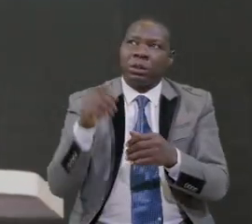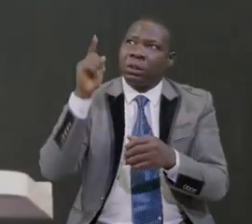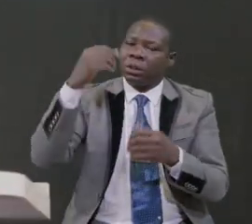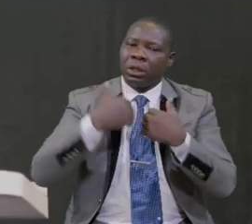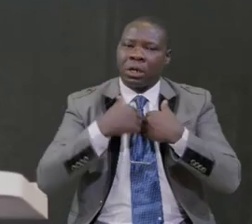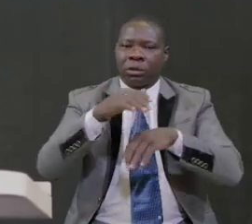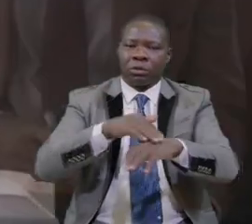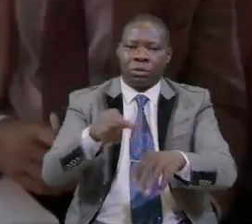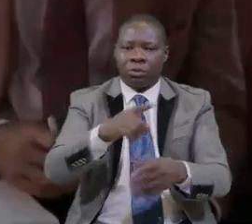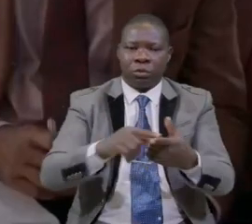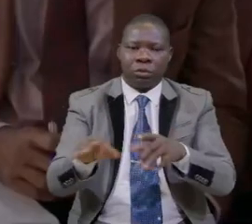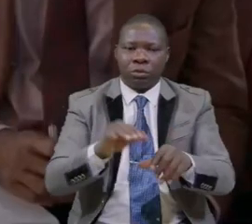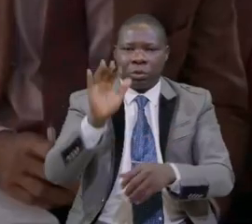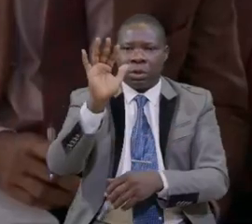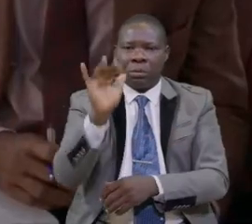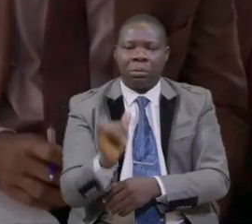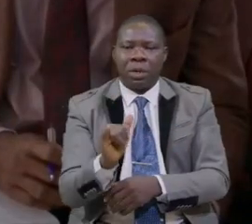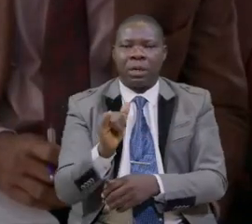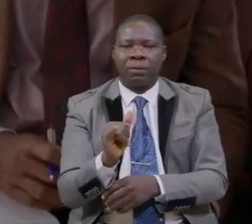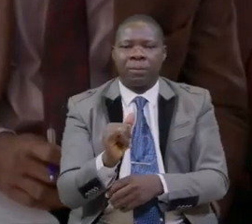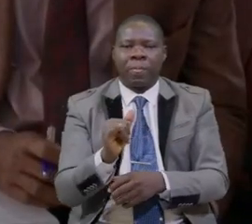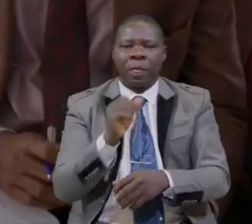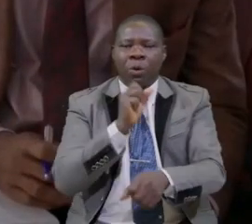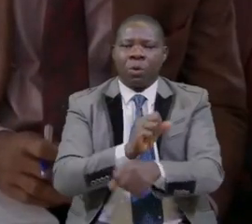faire en travaillant.